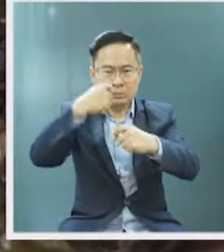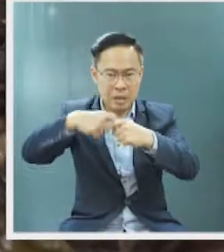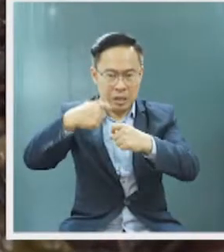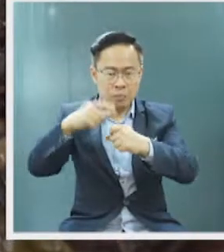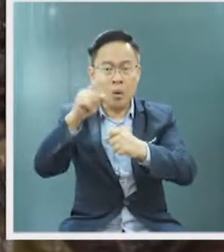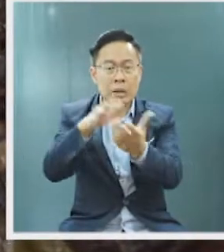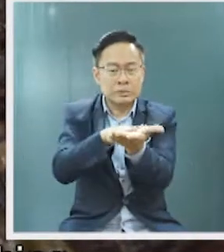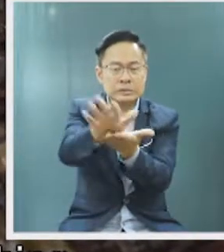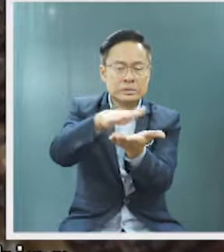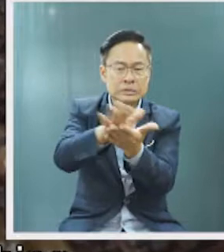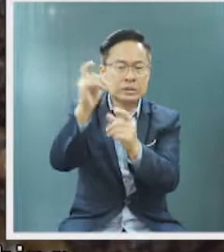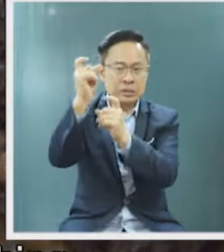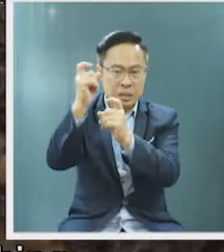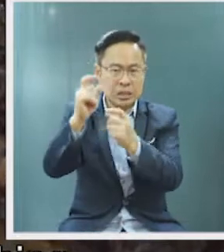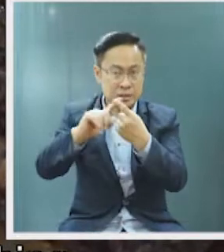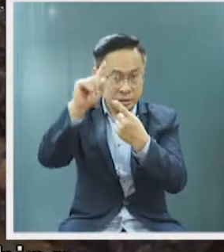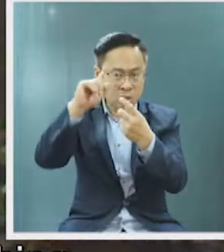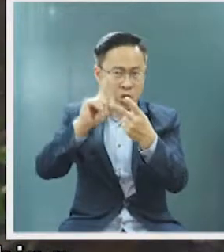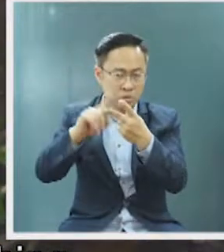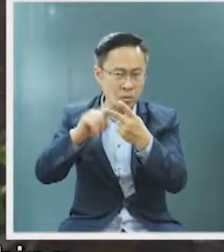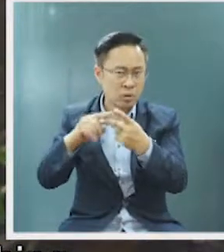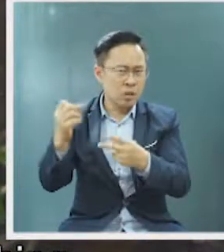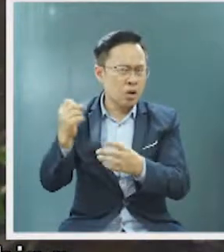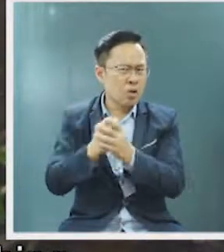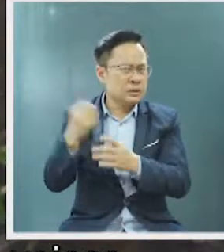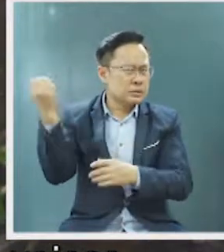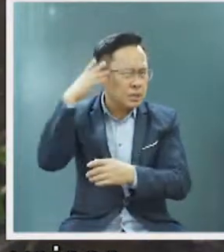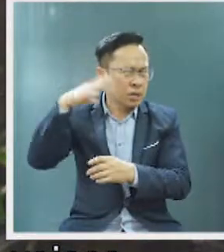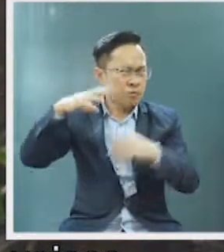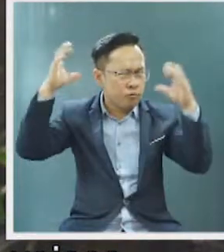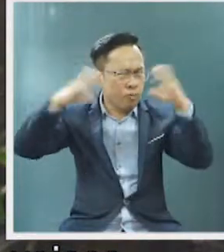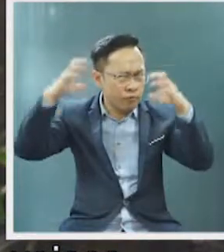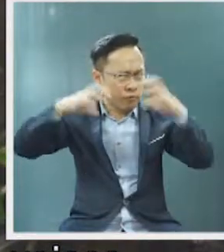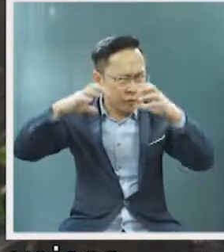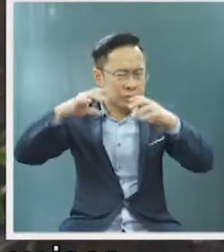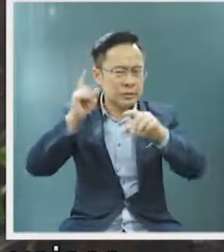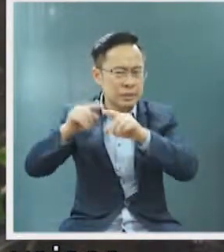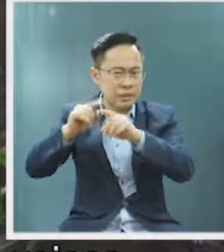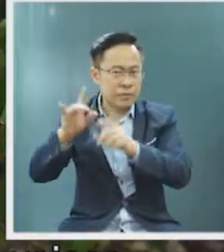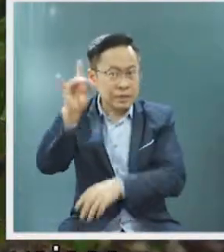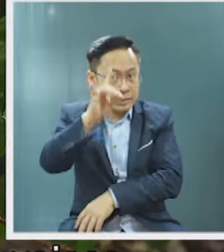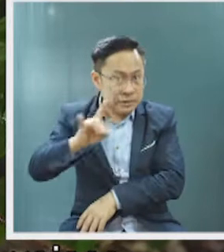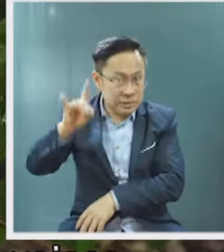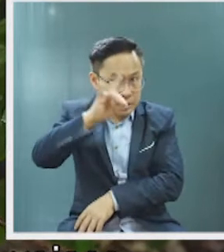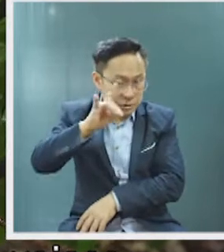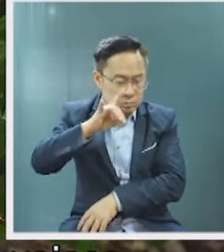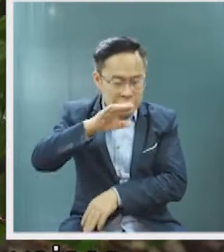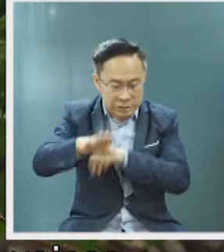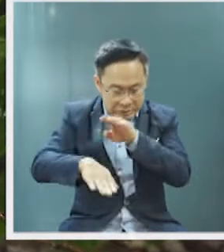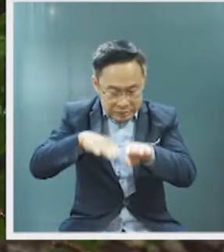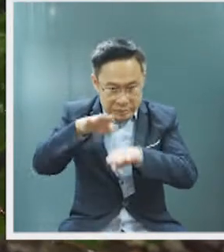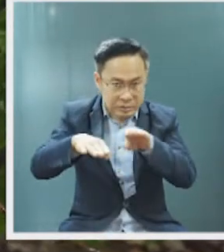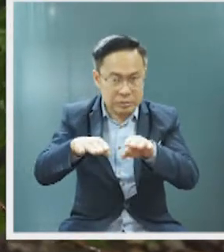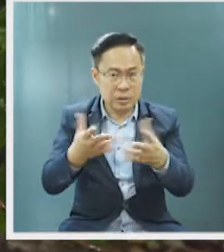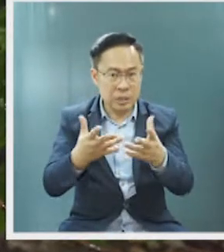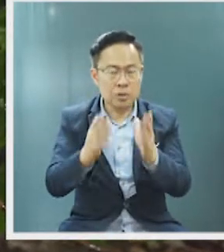จะกลบฝีเท้าจากปกติสัตว์ป่าจะหนีเมื่อได้ยินเสียงของเจ้าหน้าที่อาจกลายเป็นการพบกันในระยะ